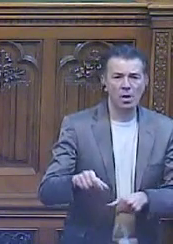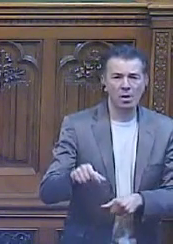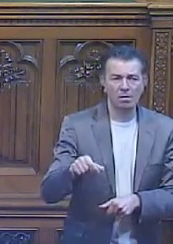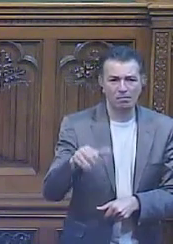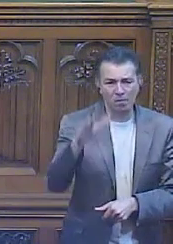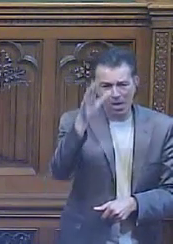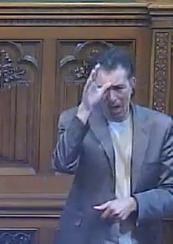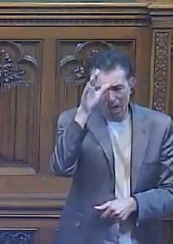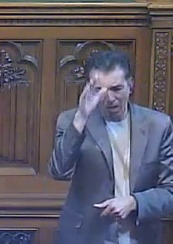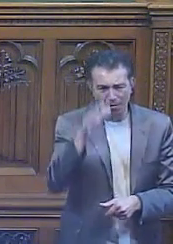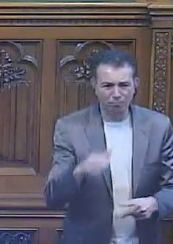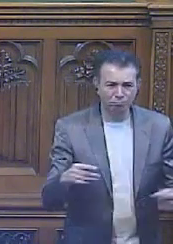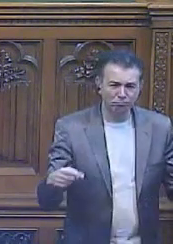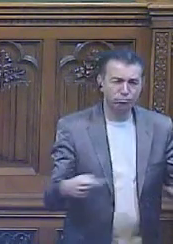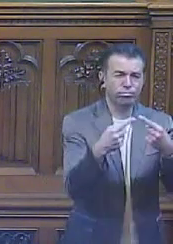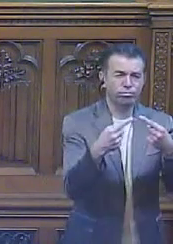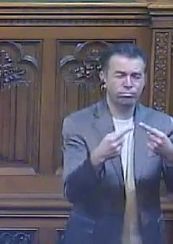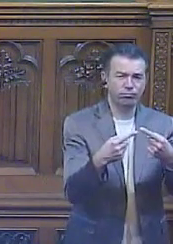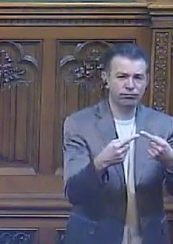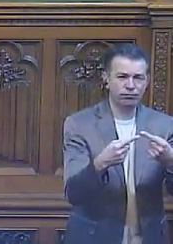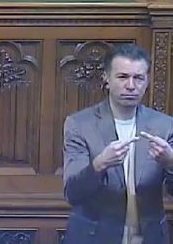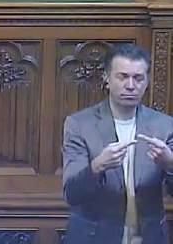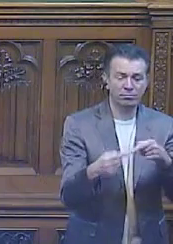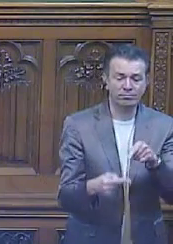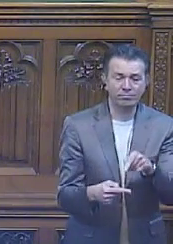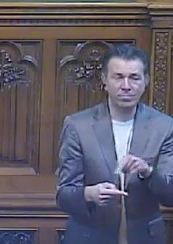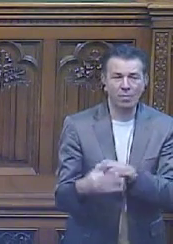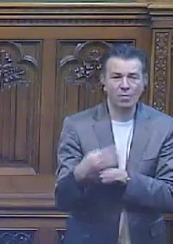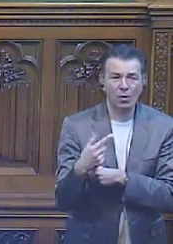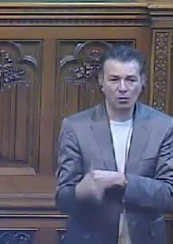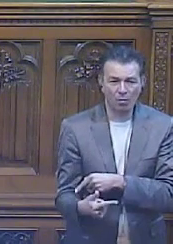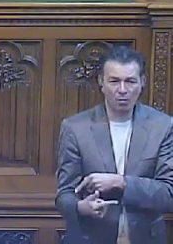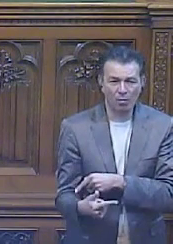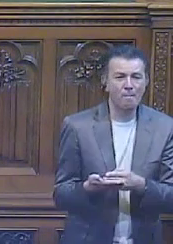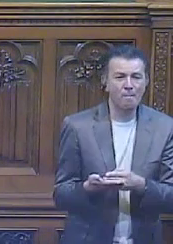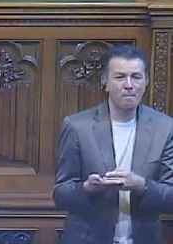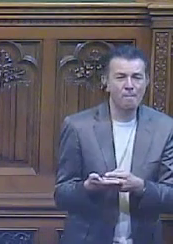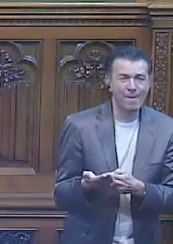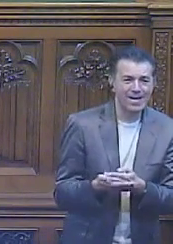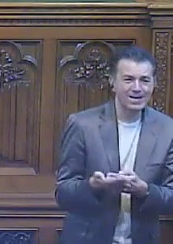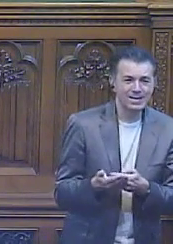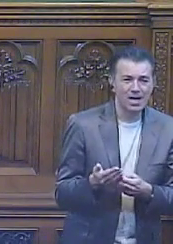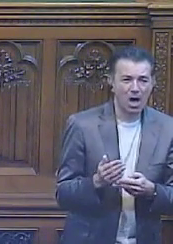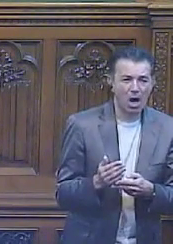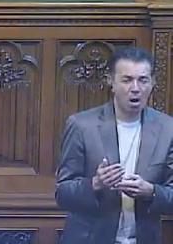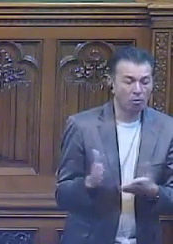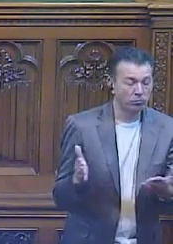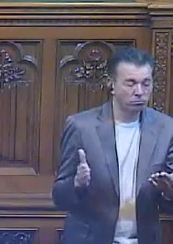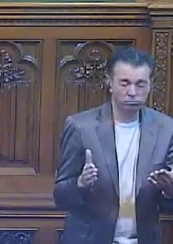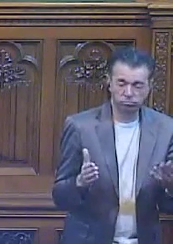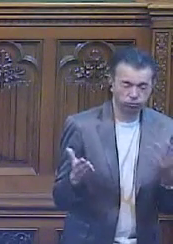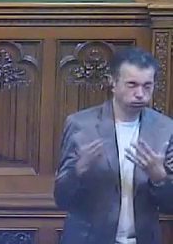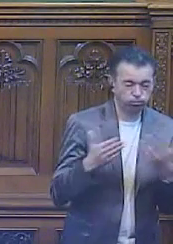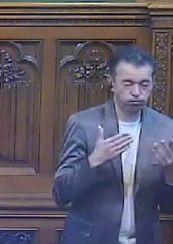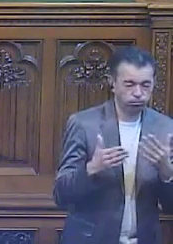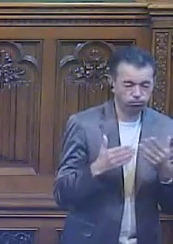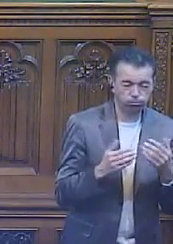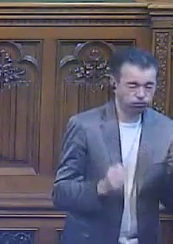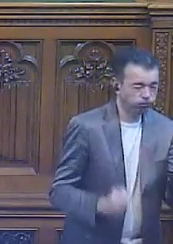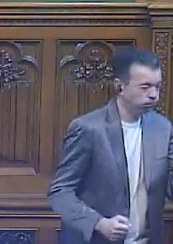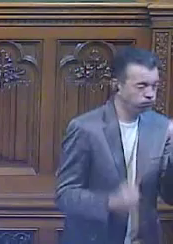in die Haare. Am Ende zückte der 24-Jährige ein Messer und stach wie von Sinnen auf den 31-Jährigen